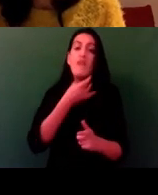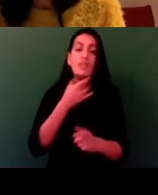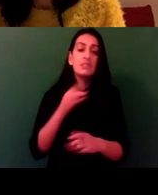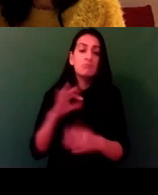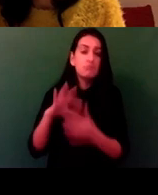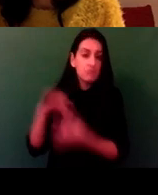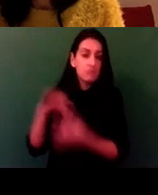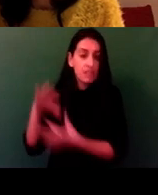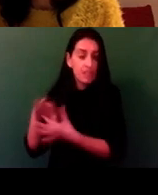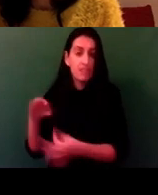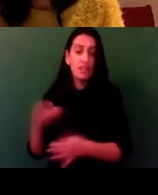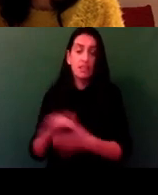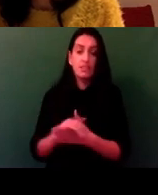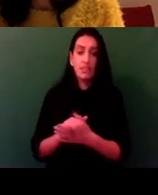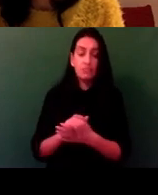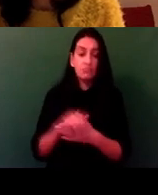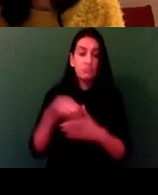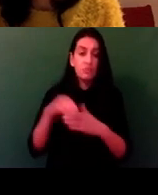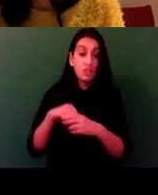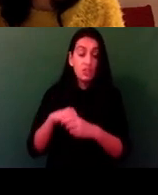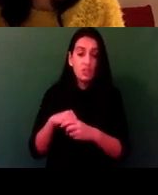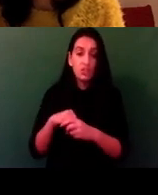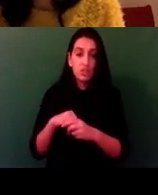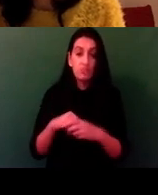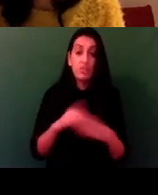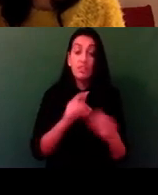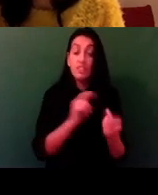de maskotlaştırmadan da